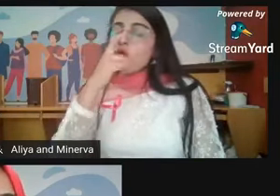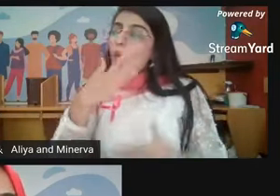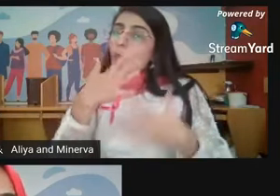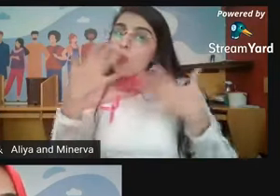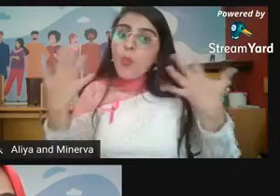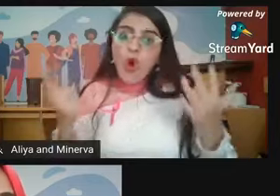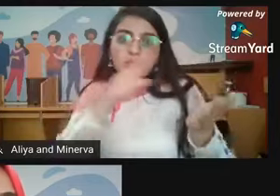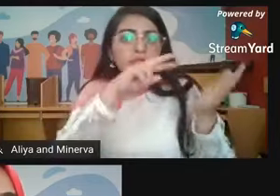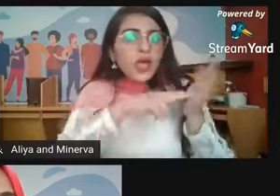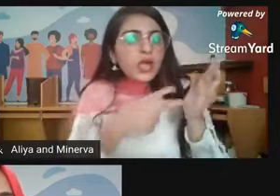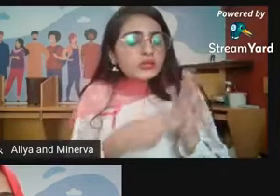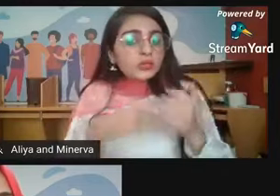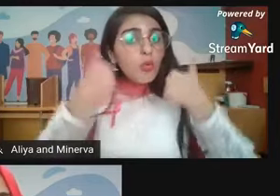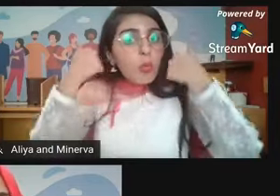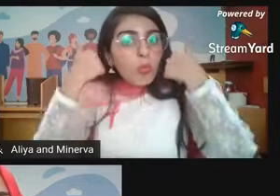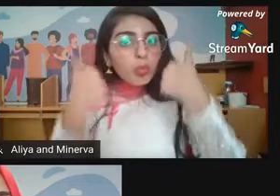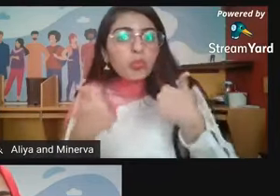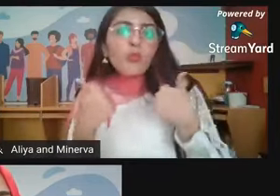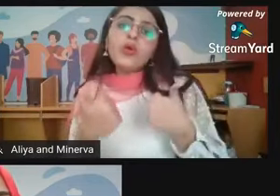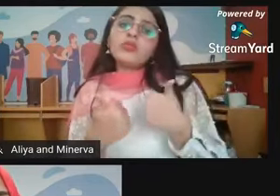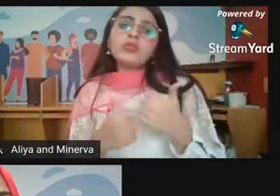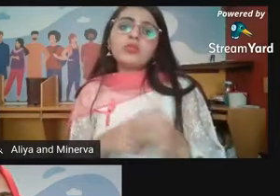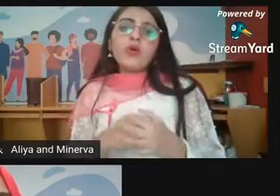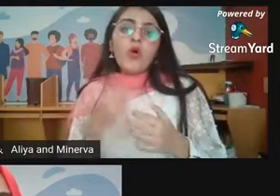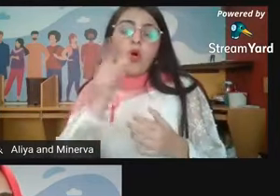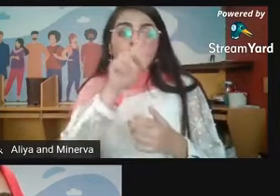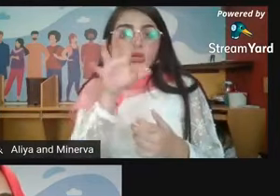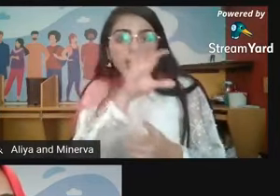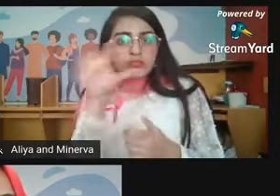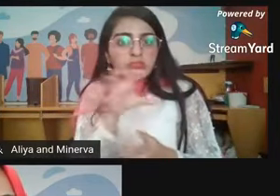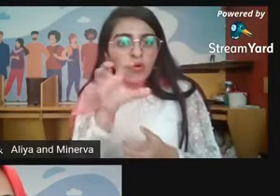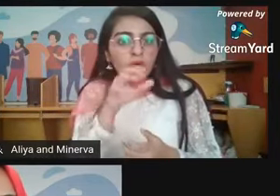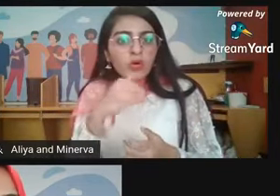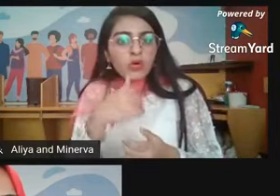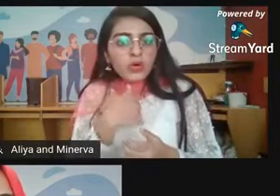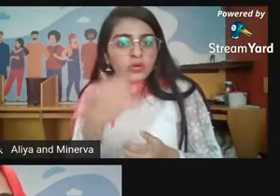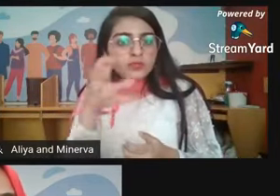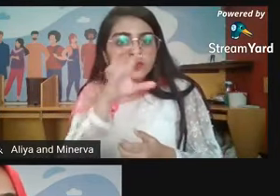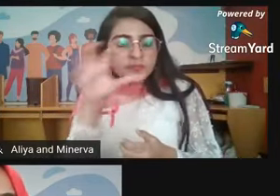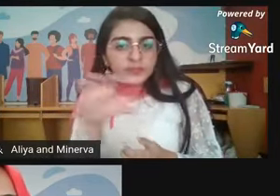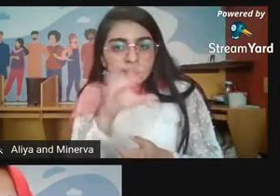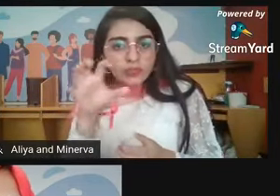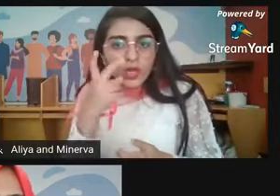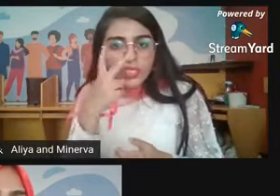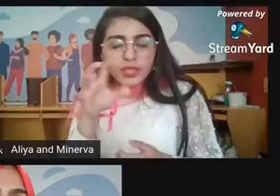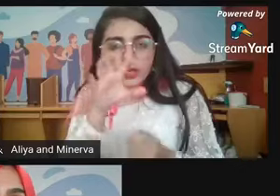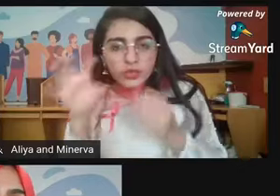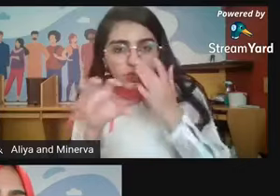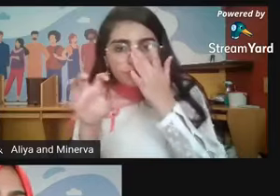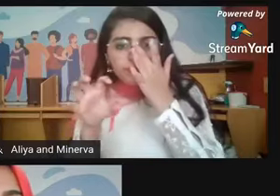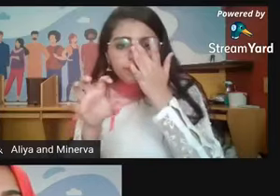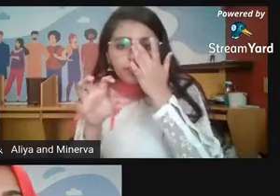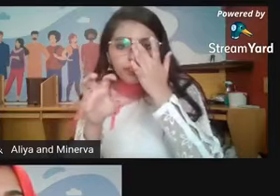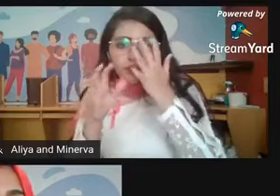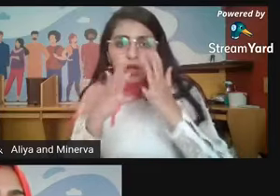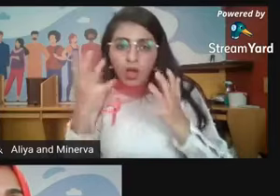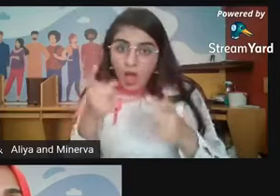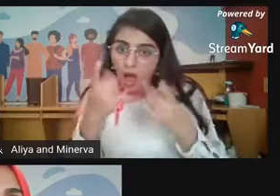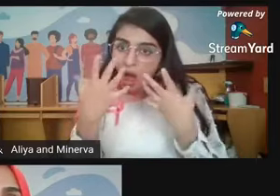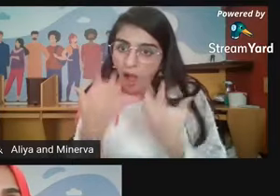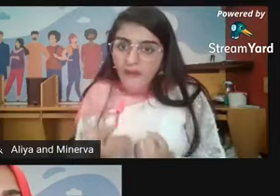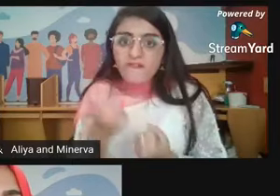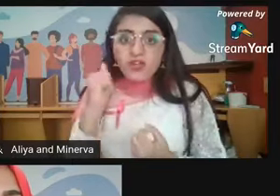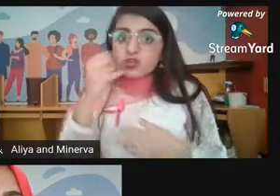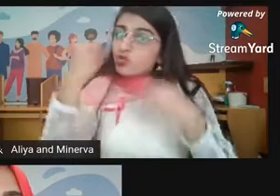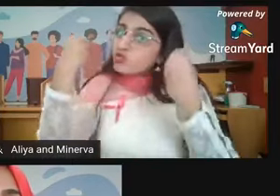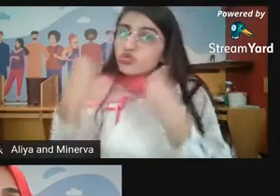नो वास्ट एक्सपीरियंस इन दिस एंड शी जस्ट डायग्नोज इट ऑन हर यू नो ओरल चेकअप शी वॉज लाइक इट इज समथिंग वेरी सस्पिशियस एंड वी